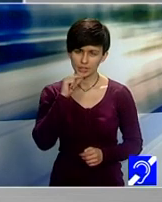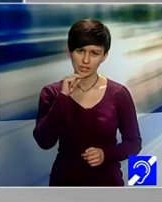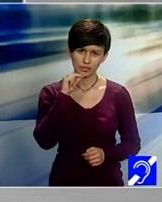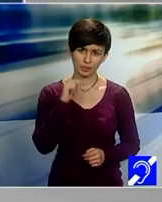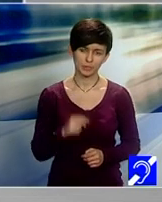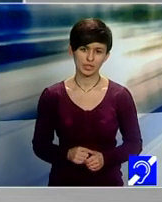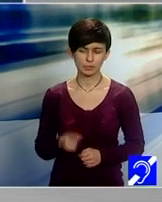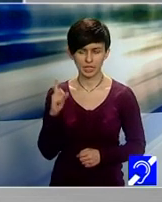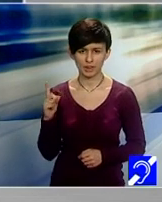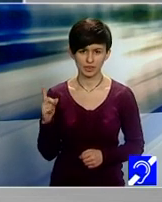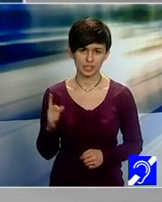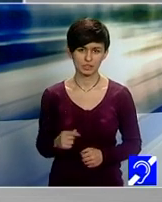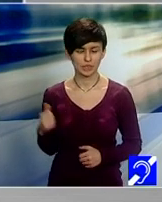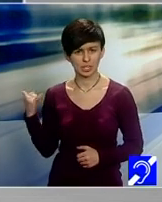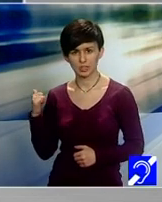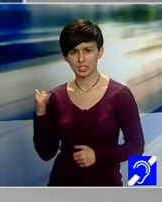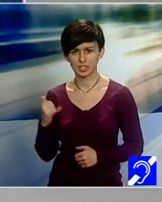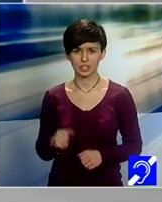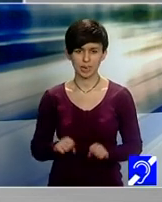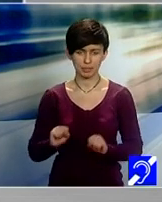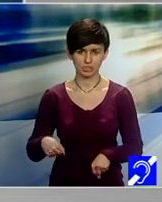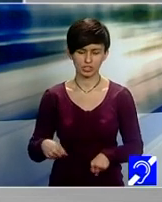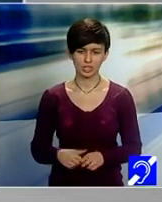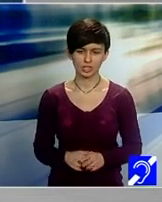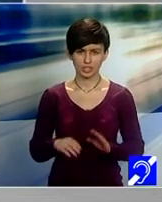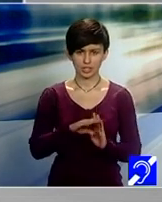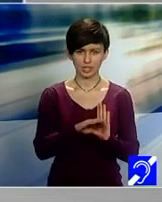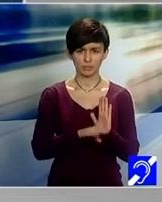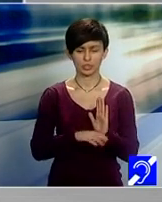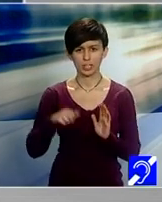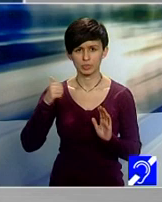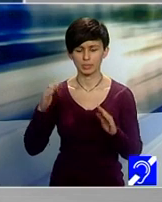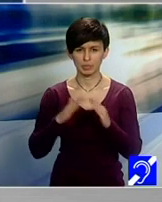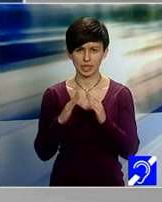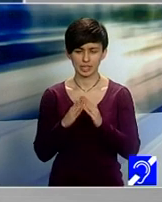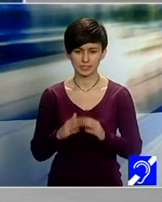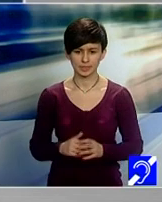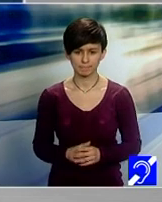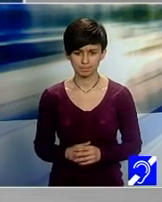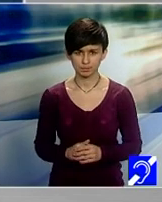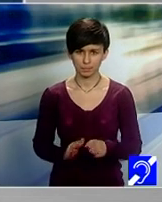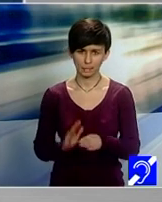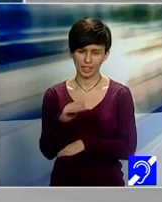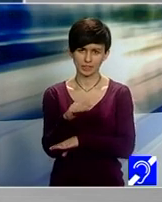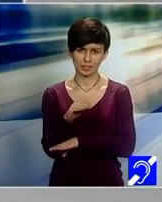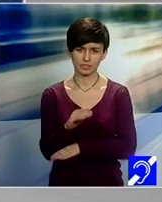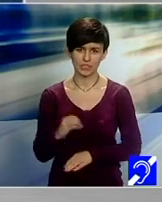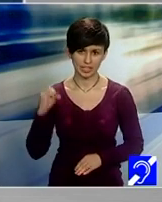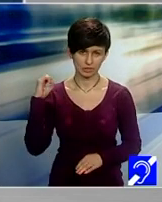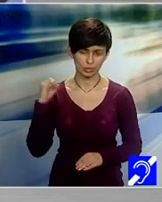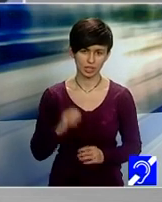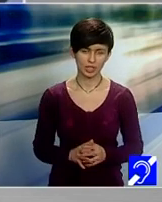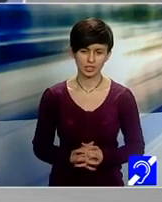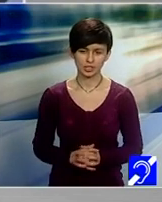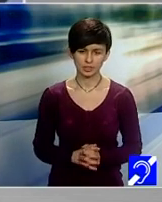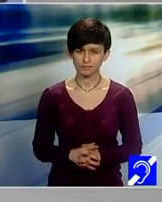venite din partea comunității bancare. Programul Prima Casă devine inoperant? Programul Prima